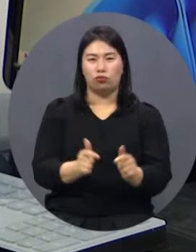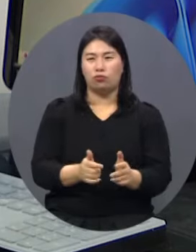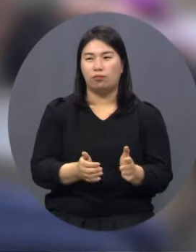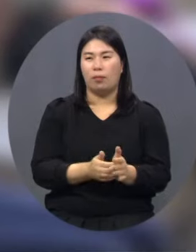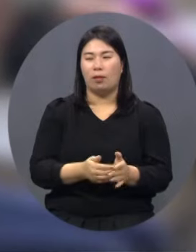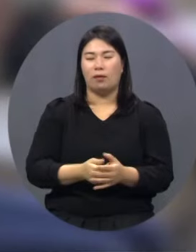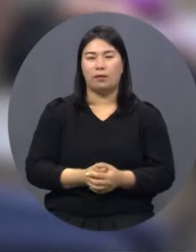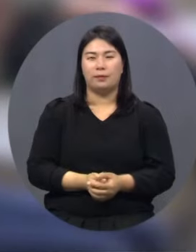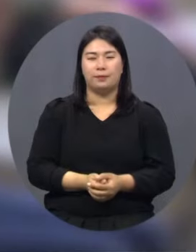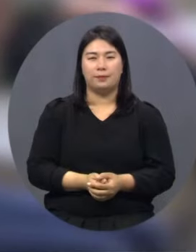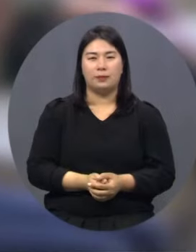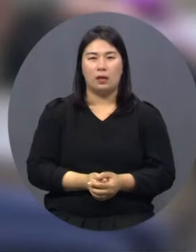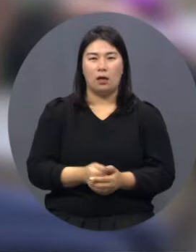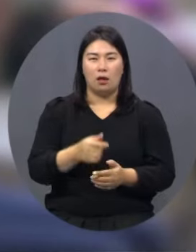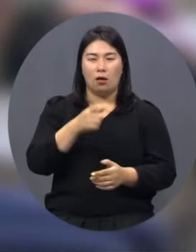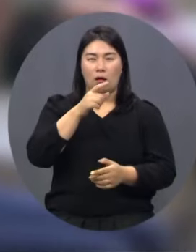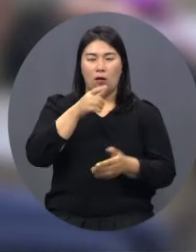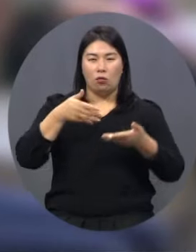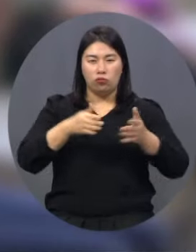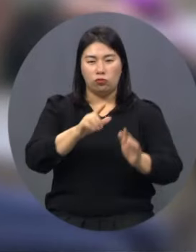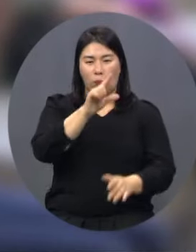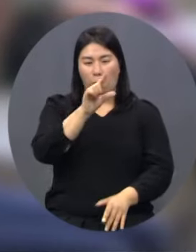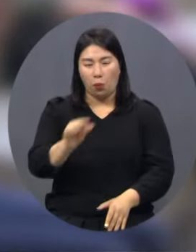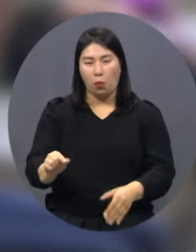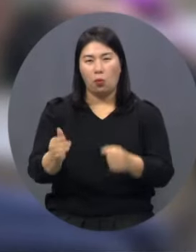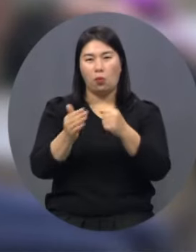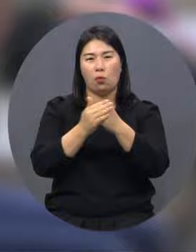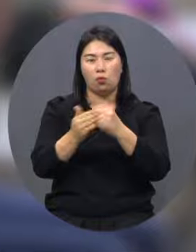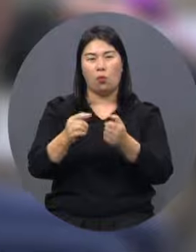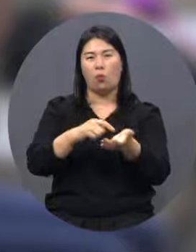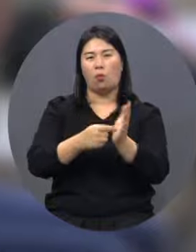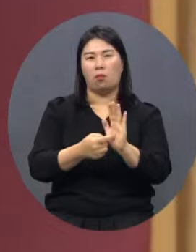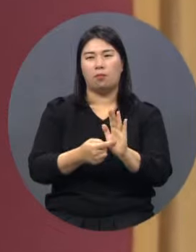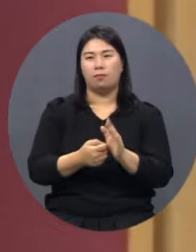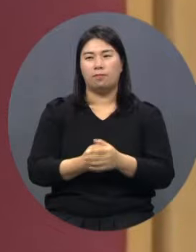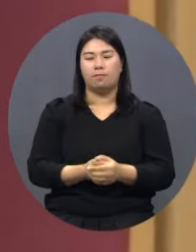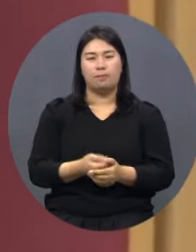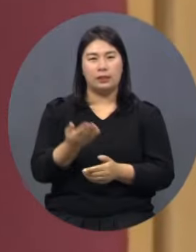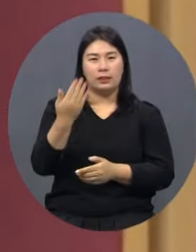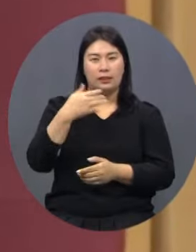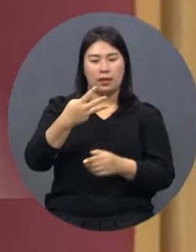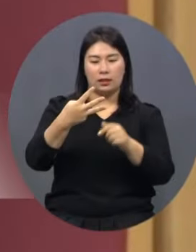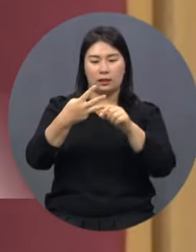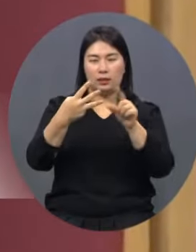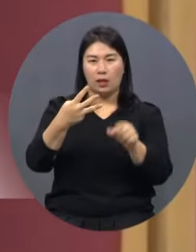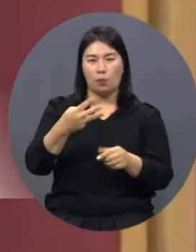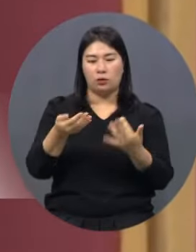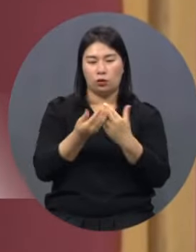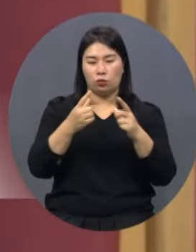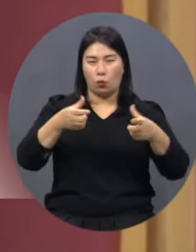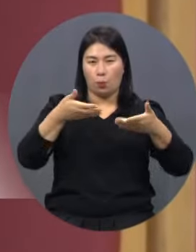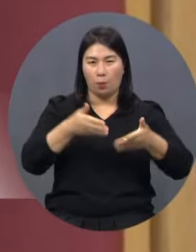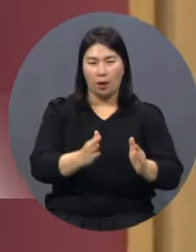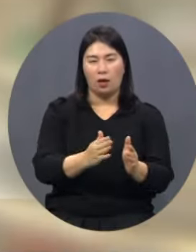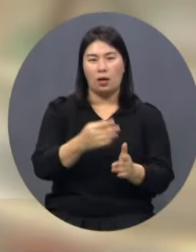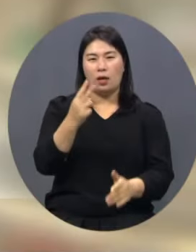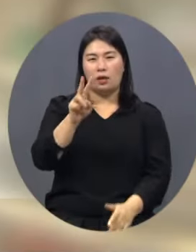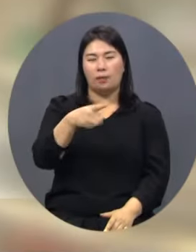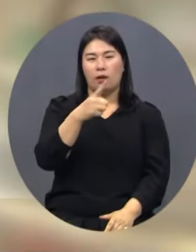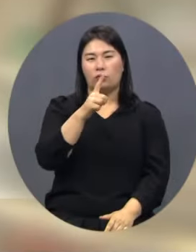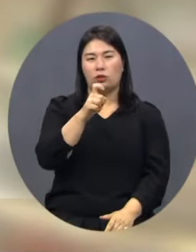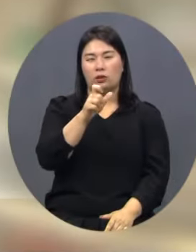줄었고 가파른 출생률 감소는 통계로도 확인됩니다 지난 3월 제주에서 태어난 아이는 200 쉰 한